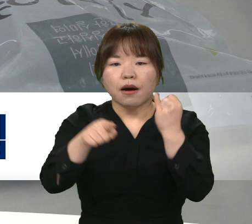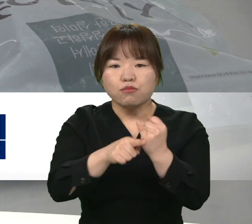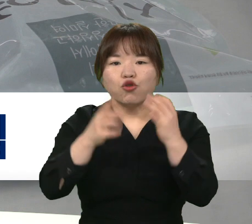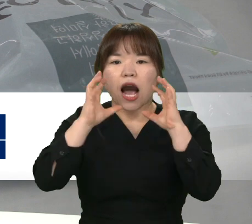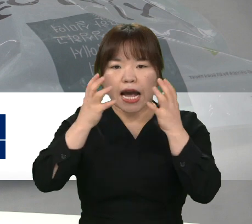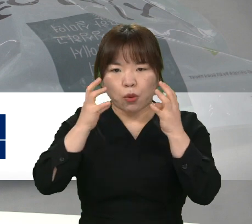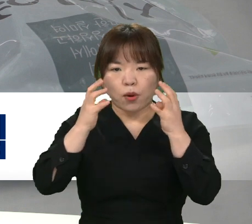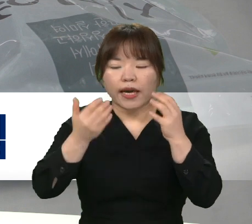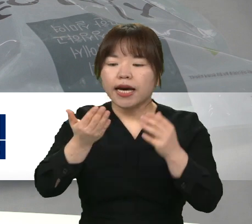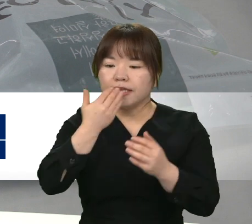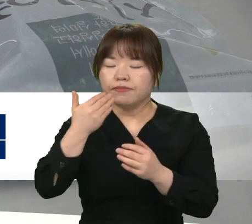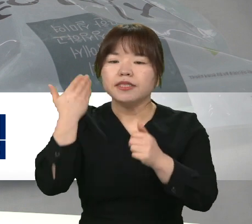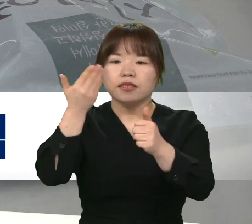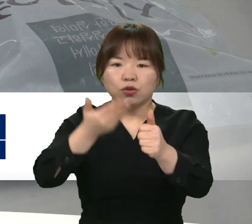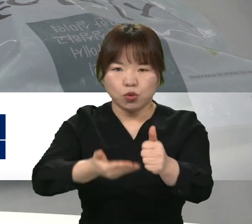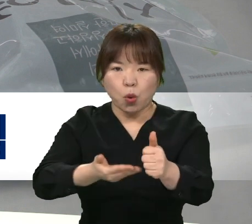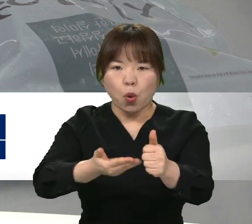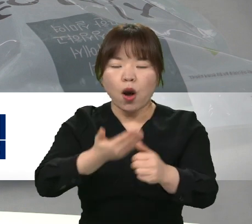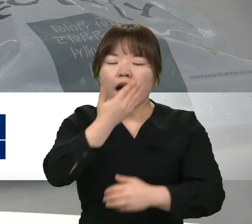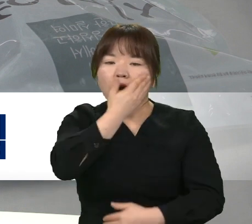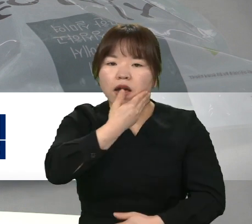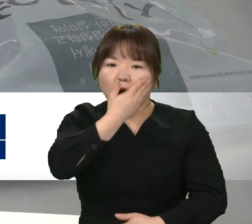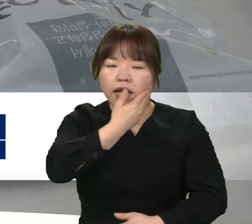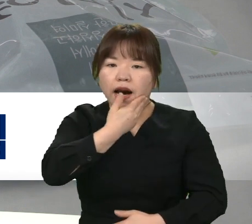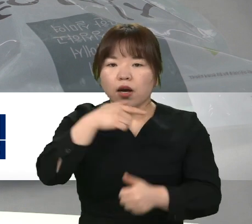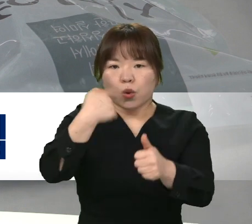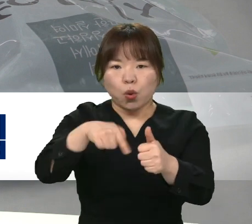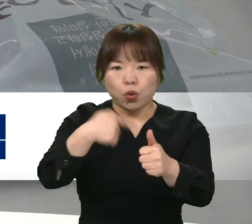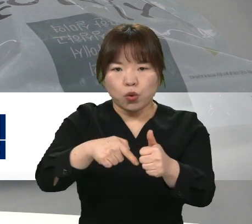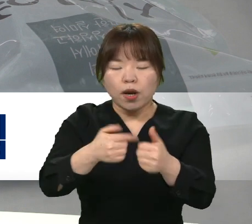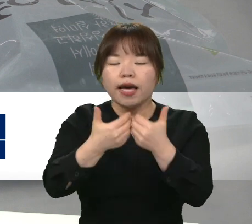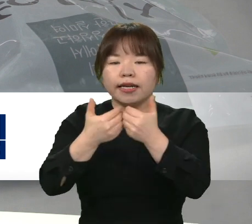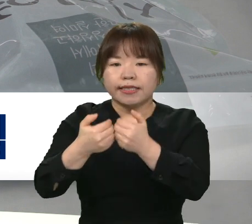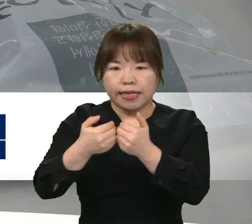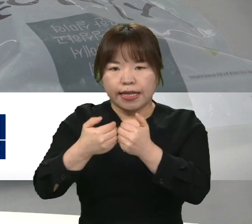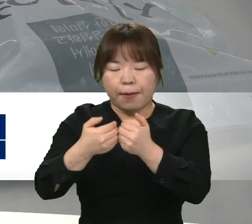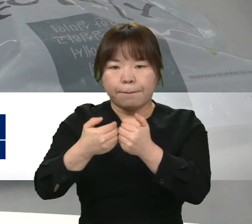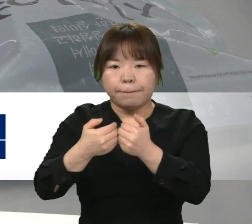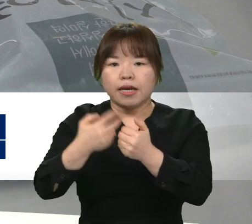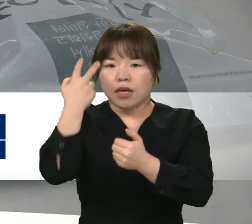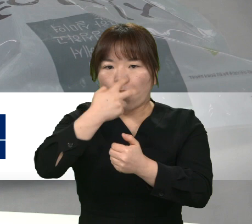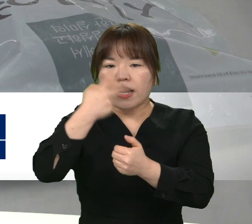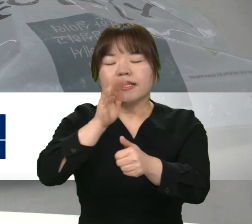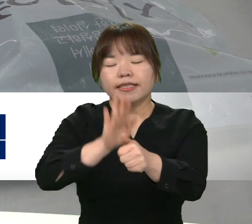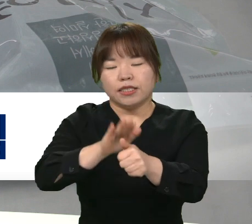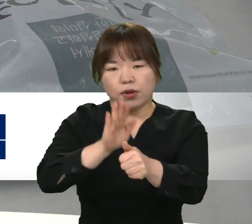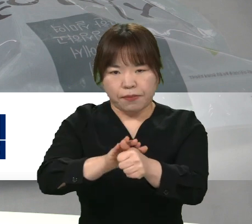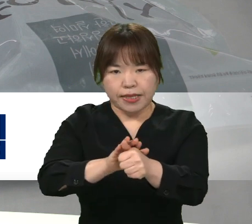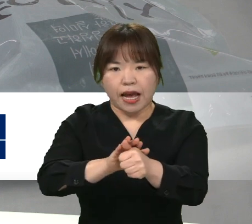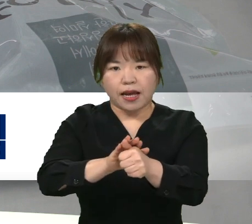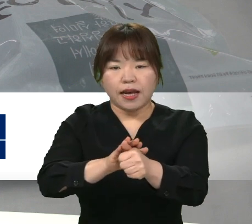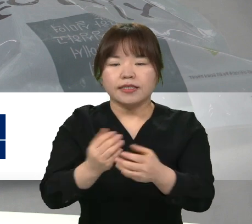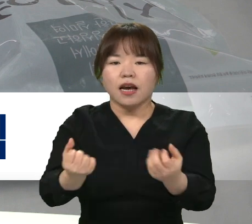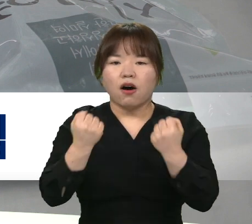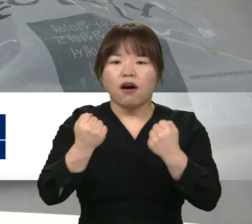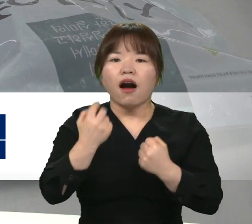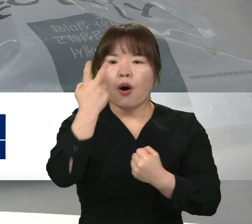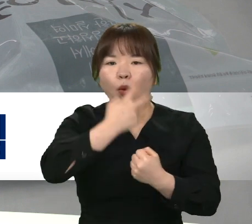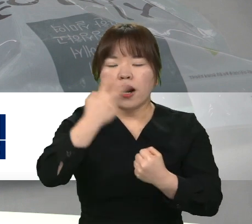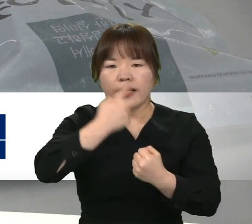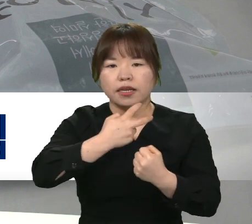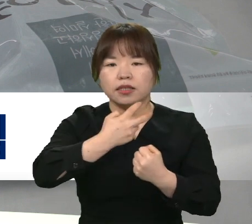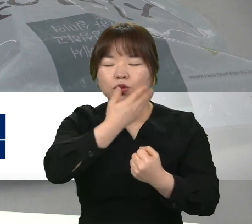큰 임산부와 영유아에게 보충식품을 제공하고 체계적인 영양교육 및 상담을 통해 영양관리를 지원하는데요